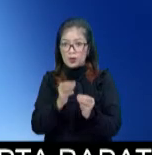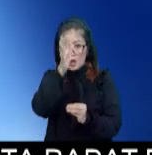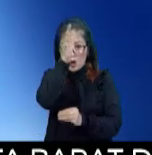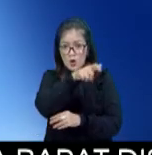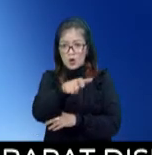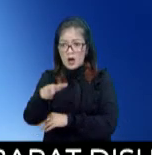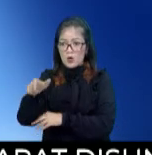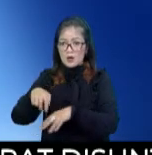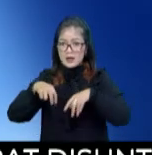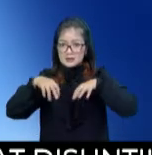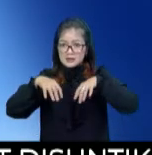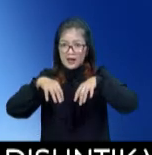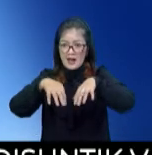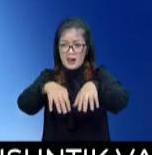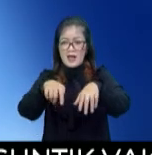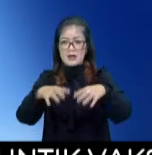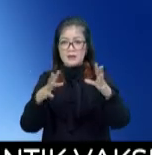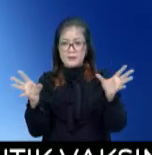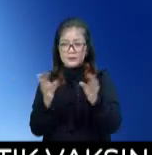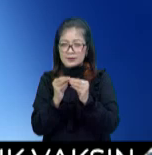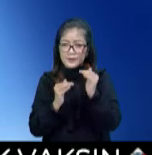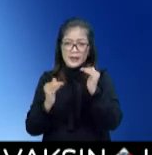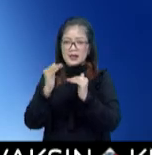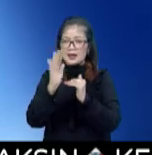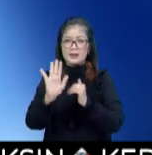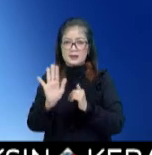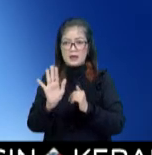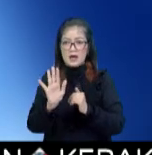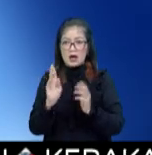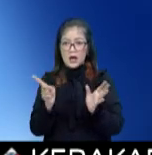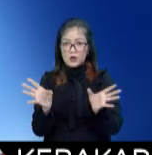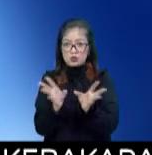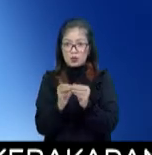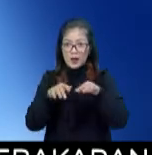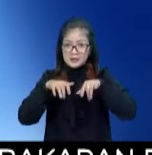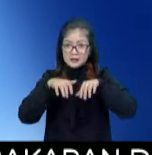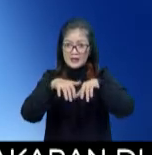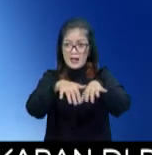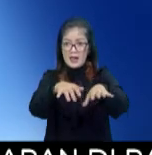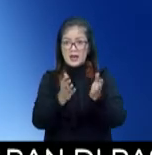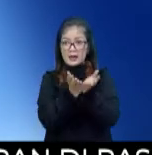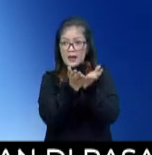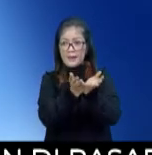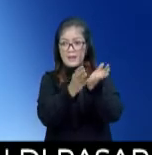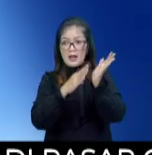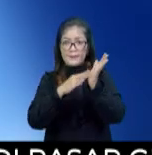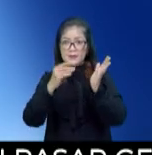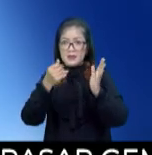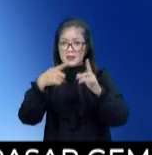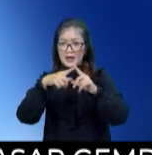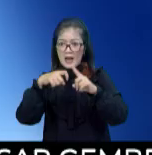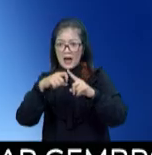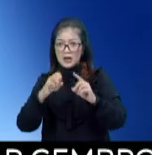terpantau terjadi peningkatan. Untuk jumlah pejalan kaki sendiri di pelabuhan Merak Banten ini tercatat baru